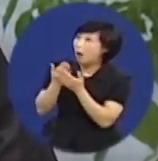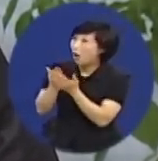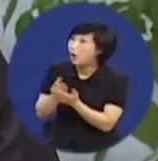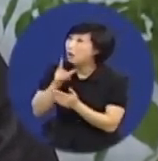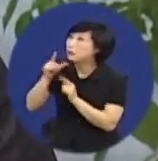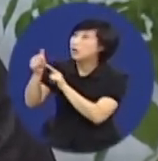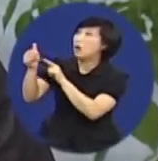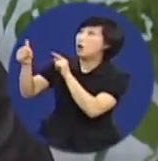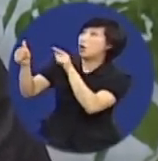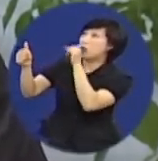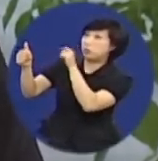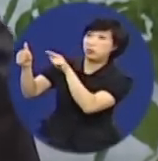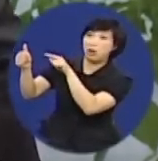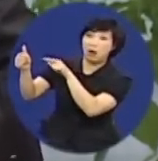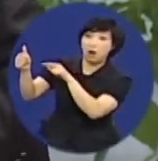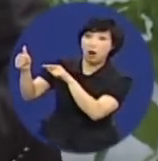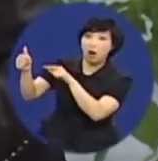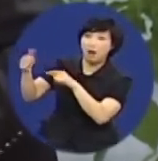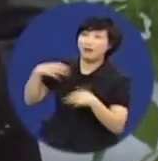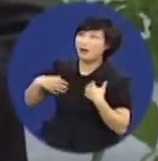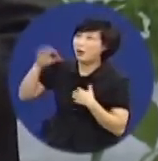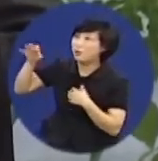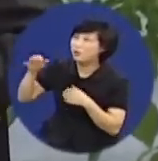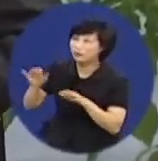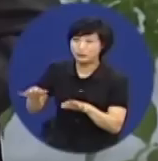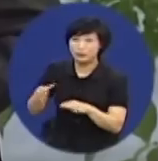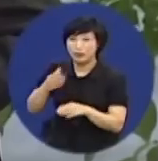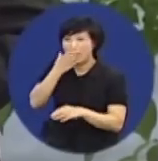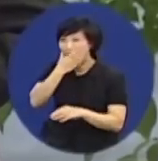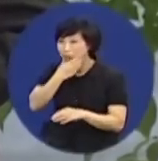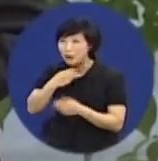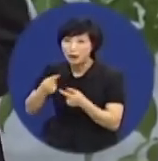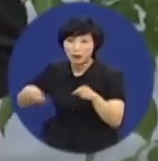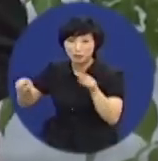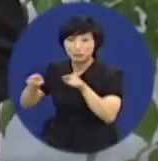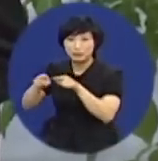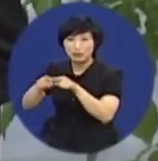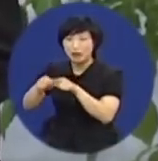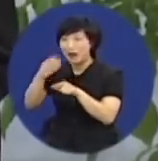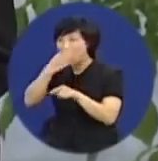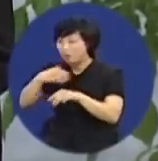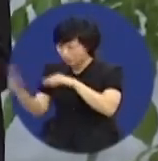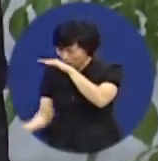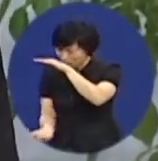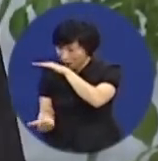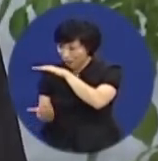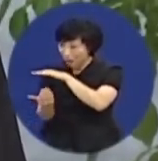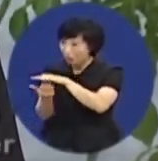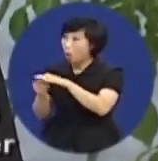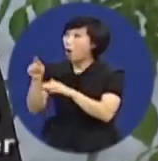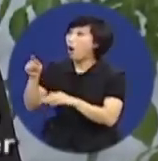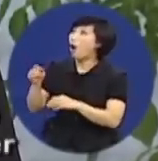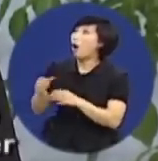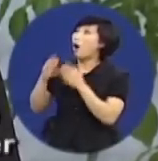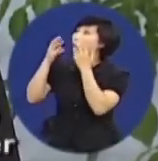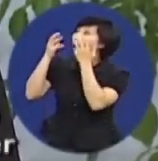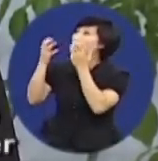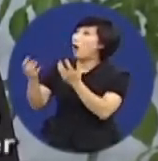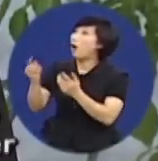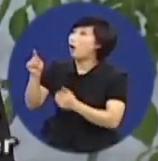ームの懐にラザロが見えたのです。自分の門前で物乞いをしていた貧しい人だったのに、幸せ